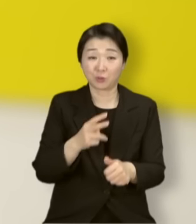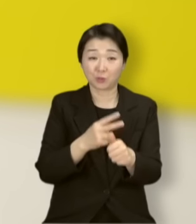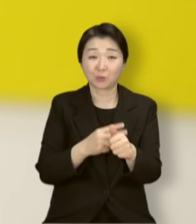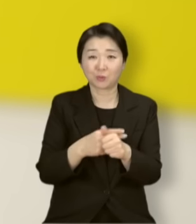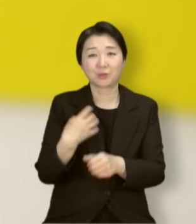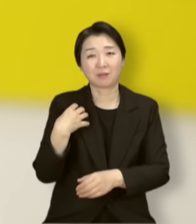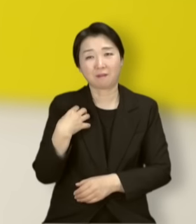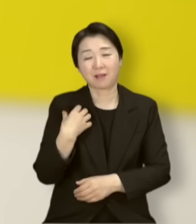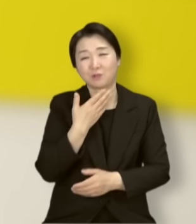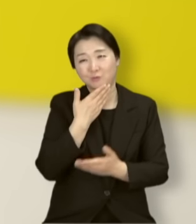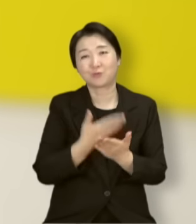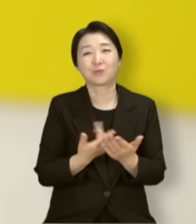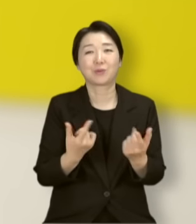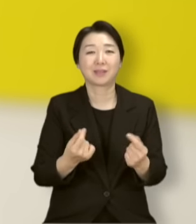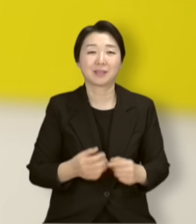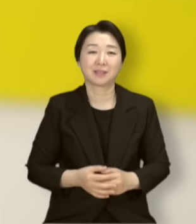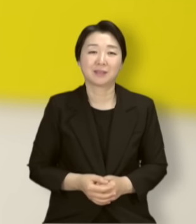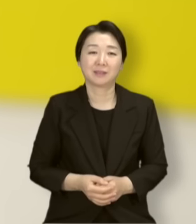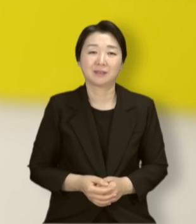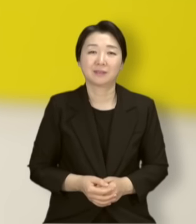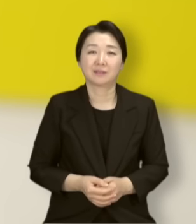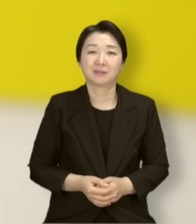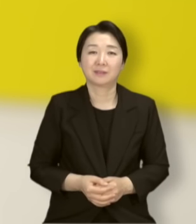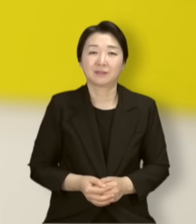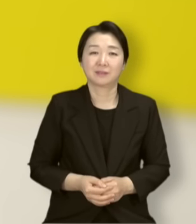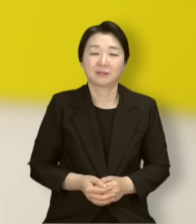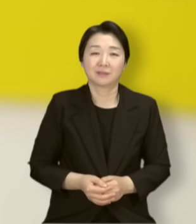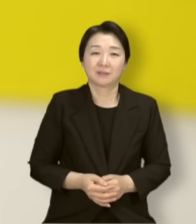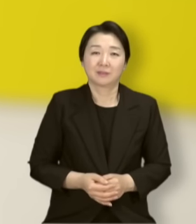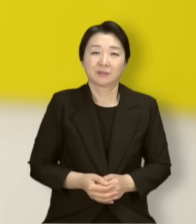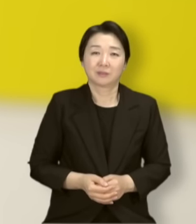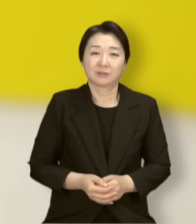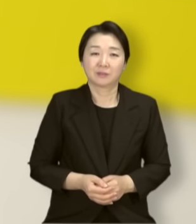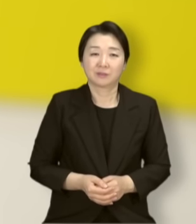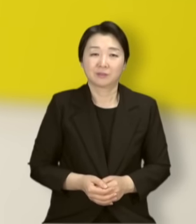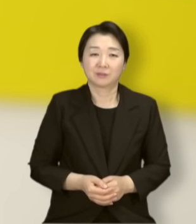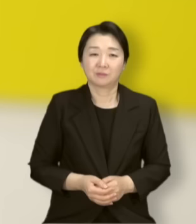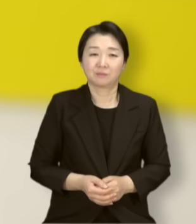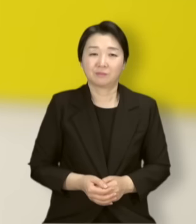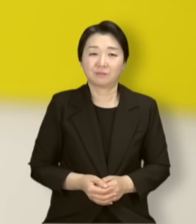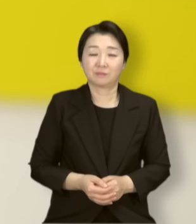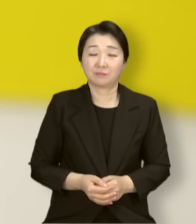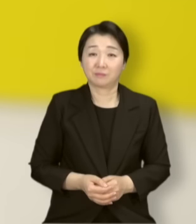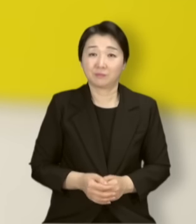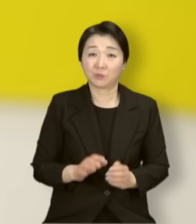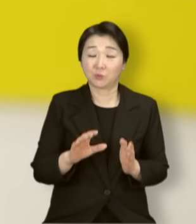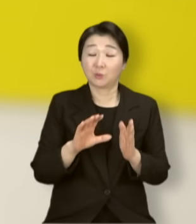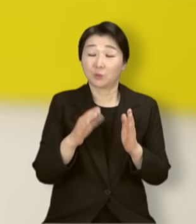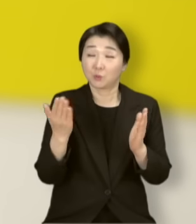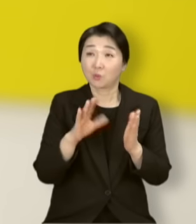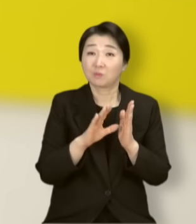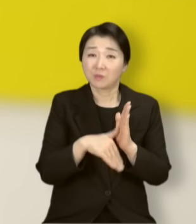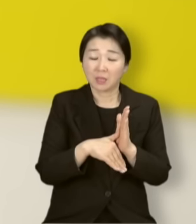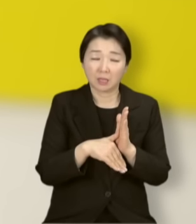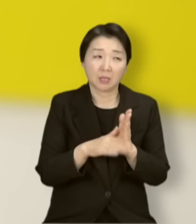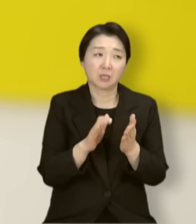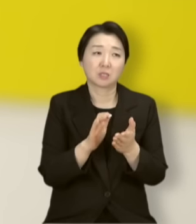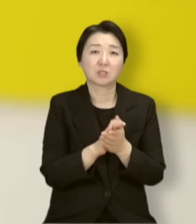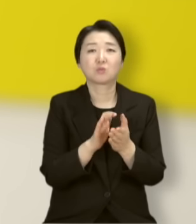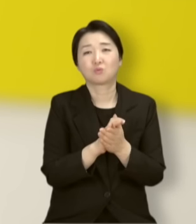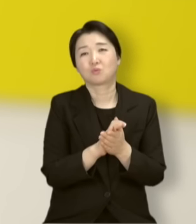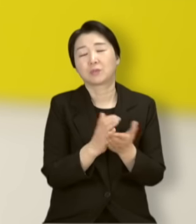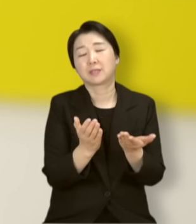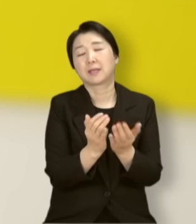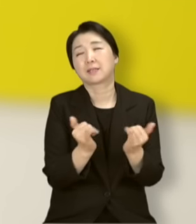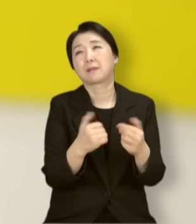역할이 꽤 중요한 것 같고요. 또 이 세대는 동료들이 중요한 세대 아닙니까? 네.